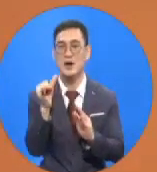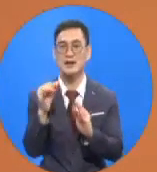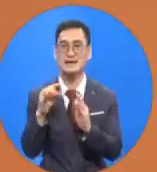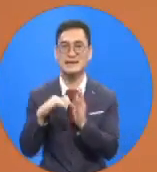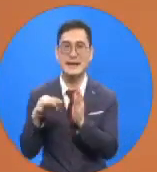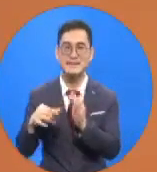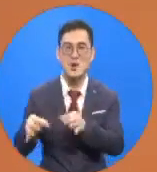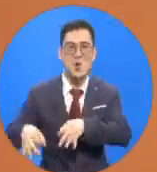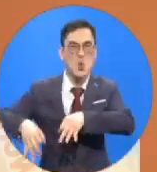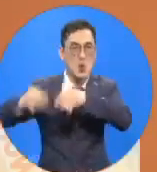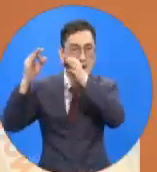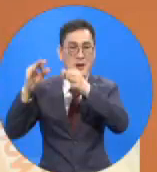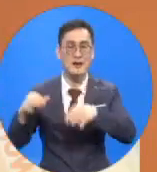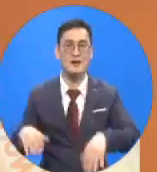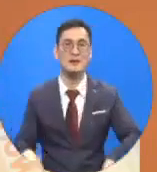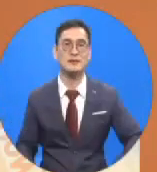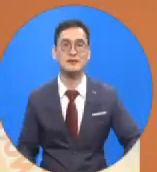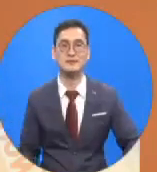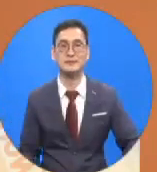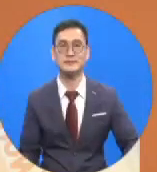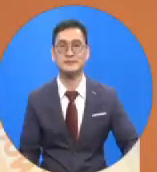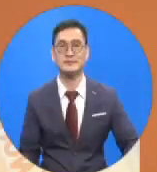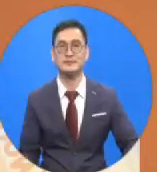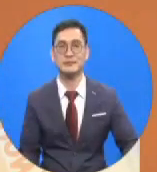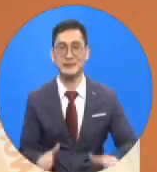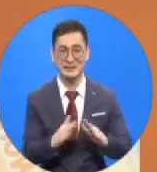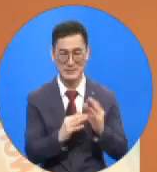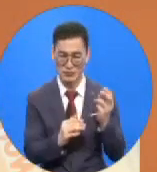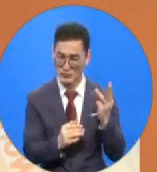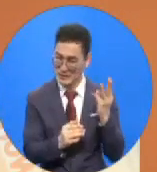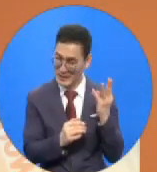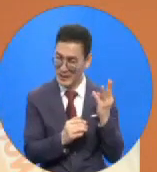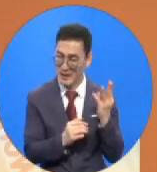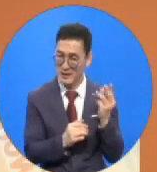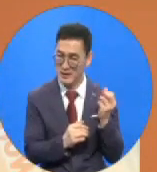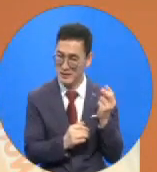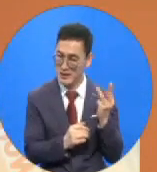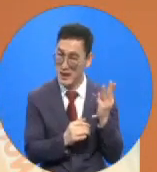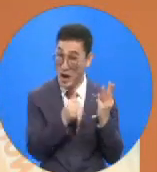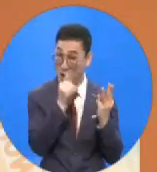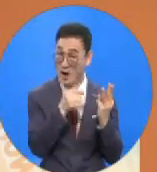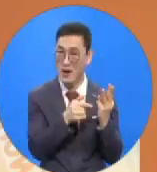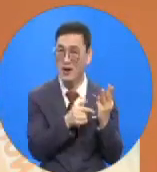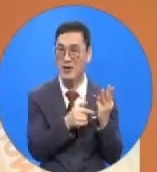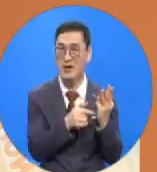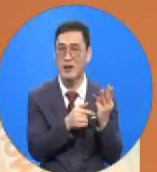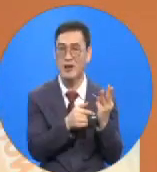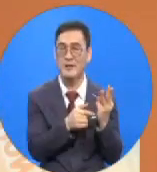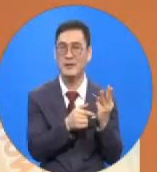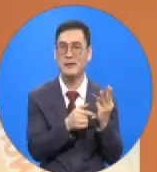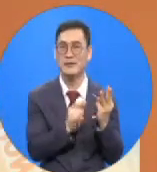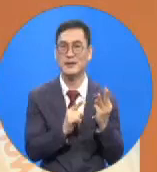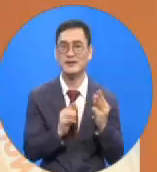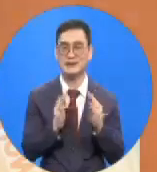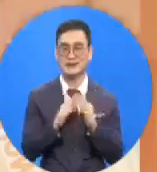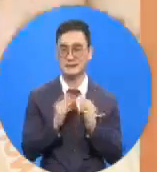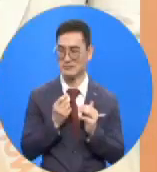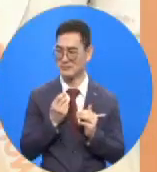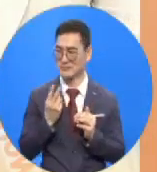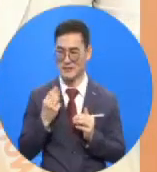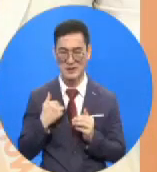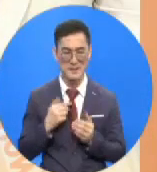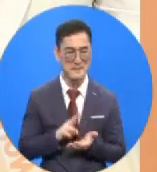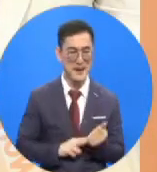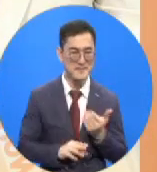올렸구요 그 다음에 그거 보니까 다주택자 들이 그 그 이전부터 패서 가지고 있는 주택을